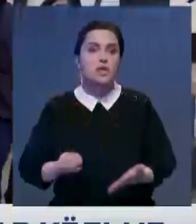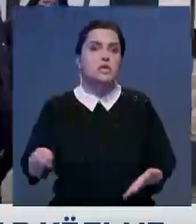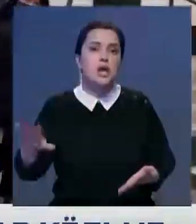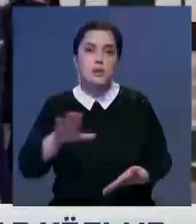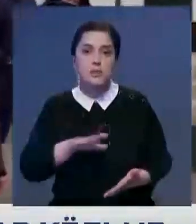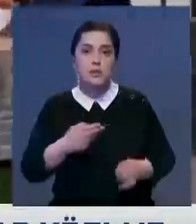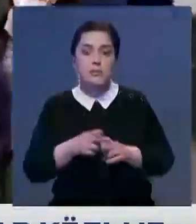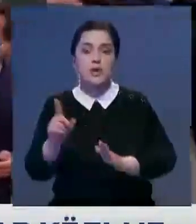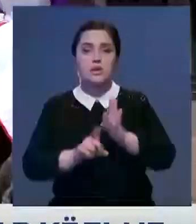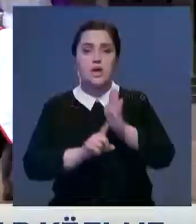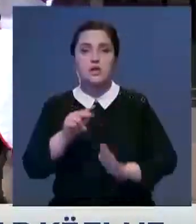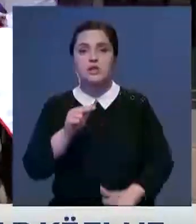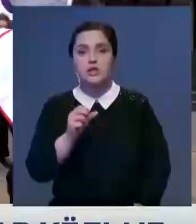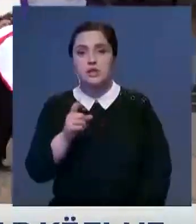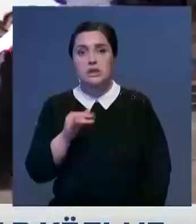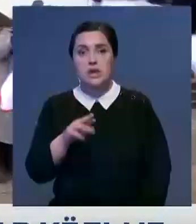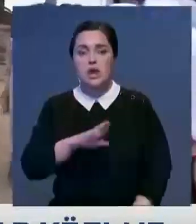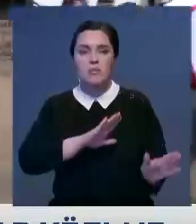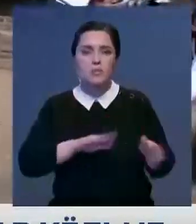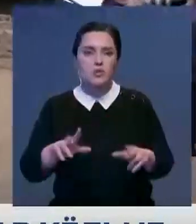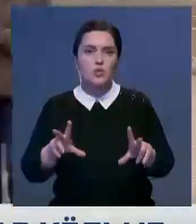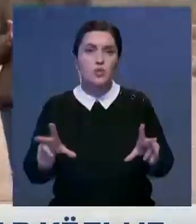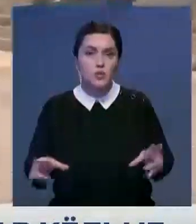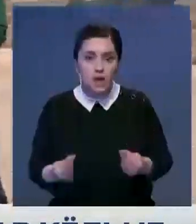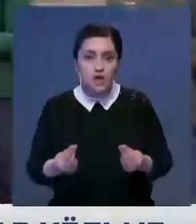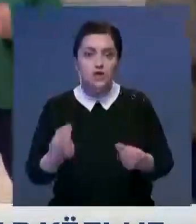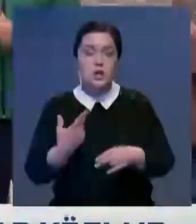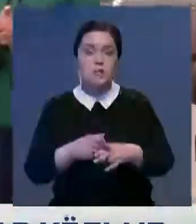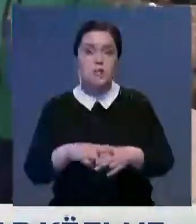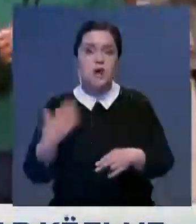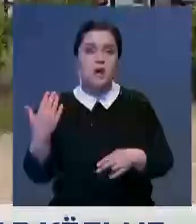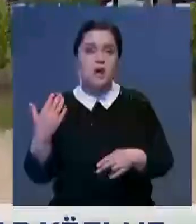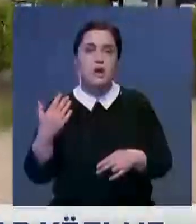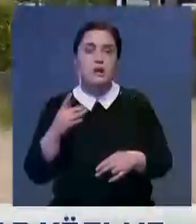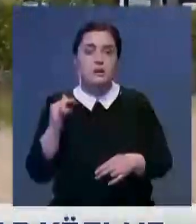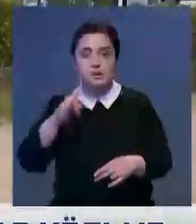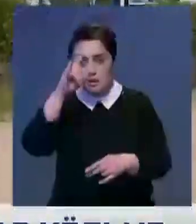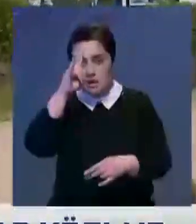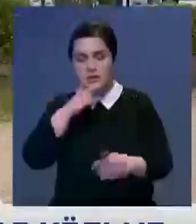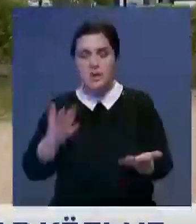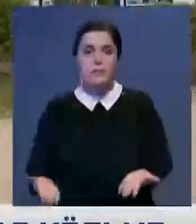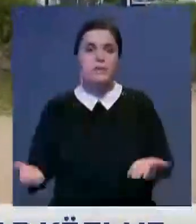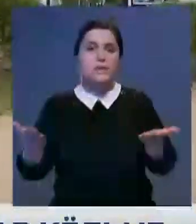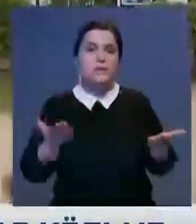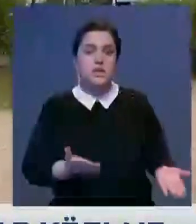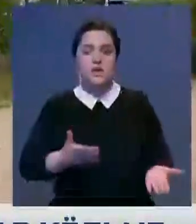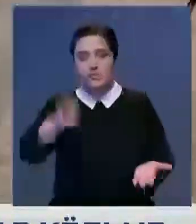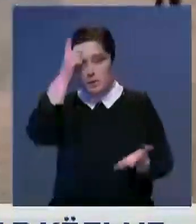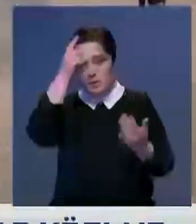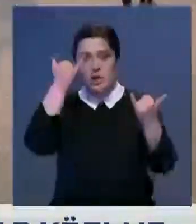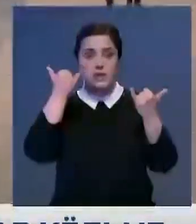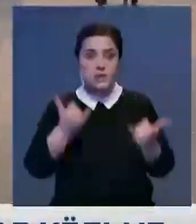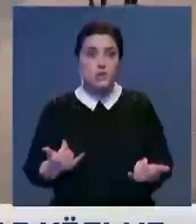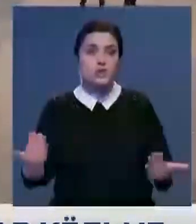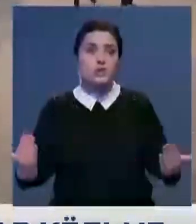карьеру он начинал в Чехии. После сотен удачных заездов талантливого жокея из Казахстана пригласили в Германию. Теперь он живет